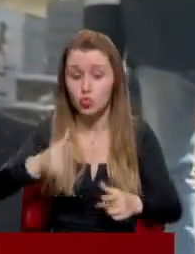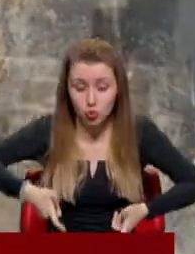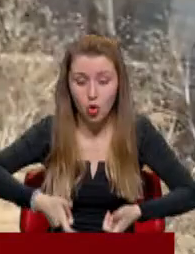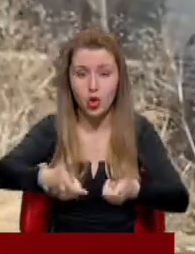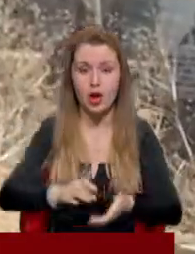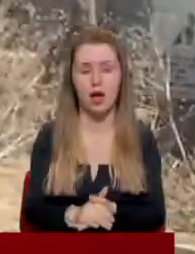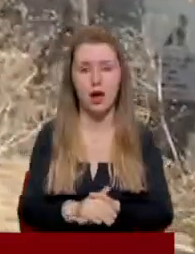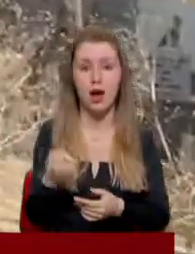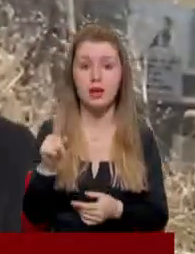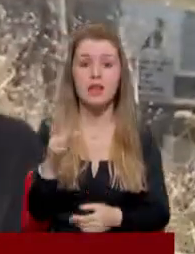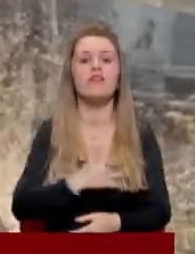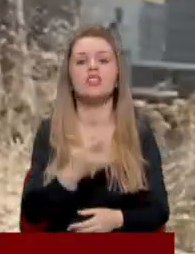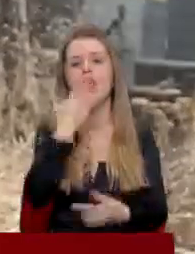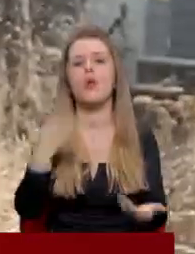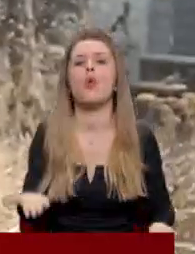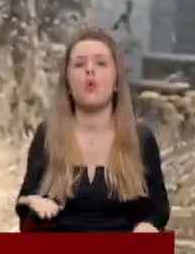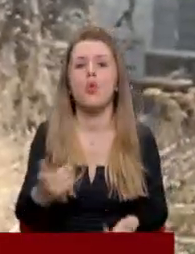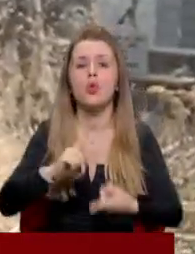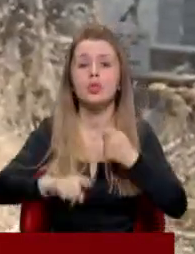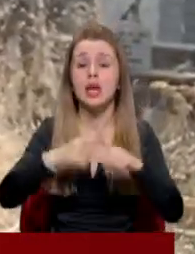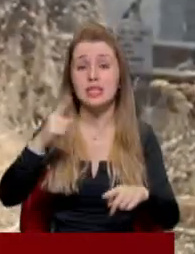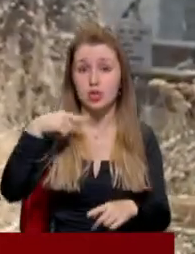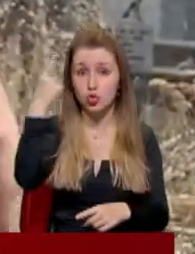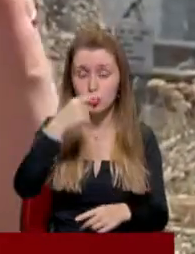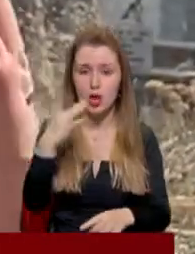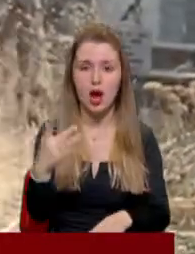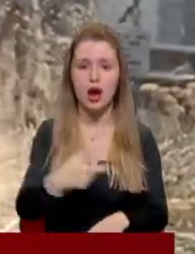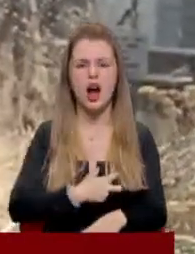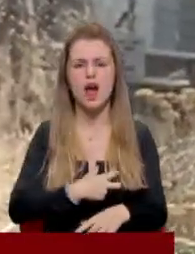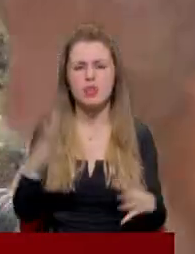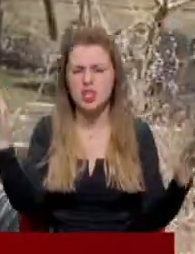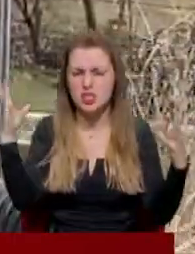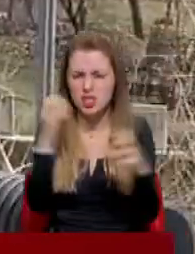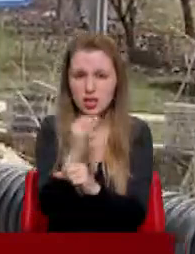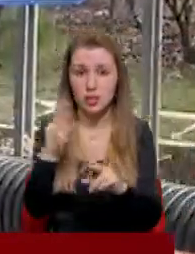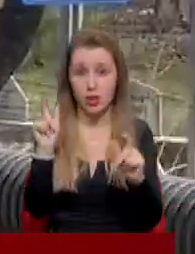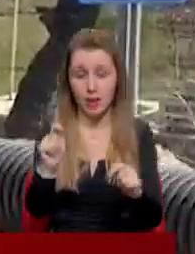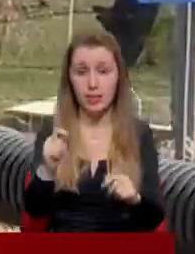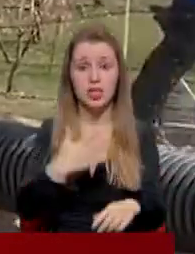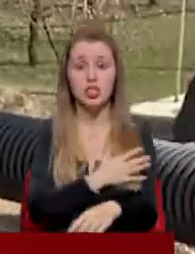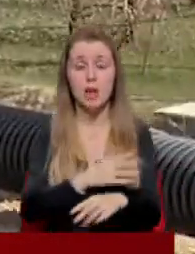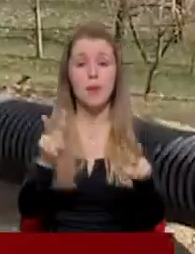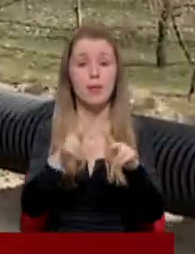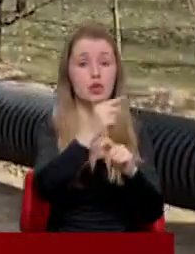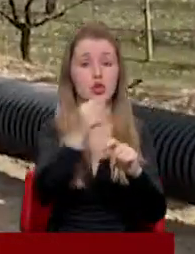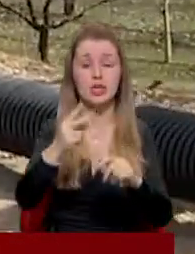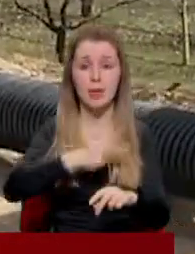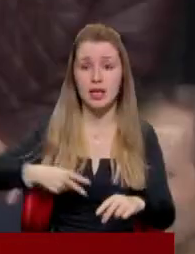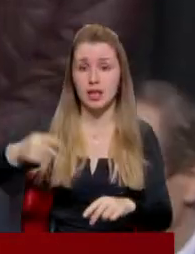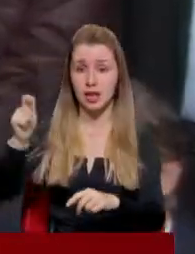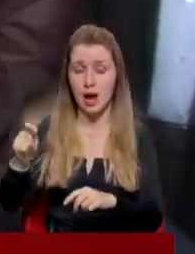kanalizasyon işlerini? Ama sende vicdan yok. Siyasetten dolayı kalbini karartmış birisin. CHP'liler Mehmet Özasekin'e